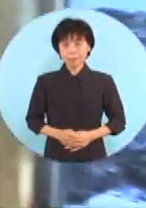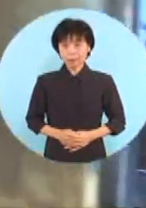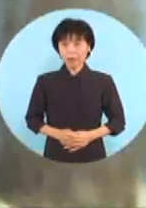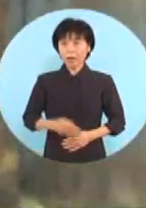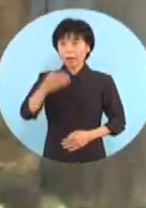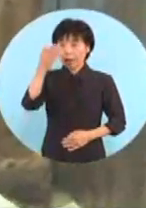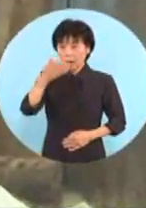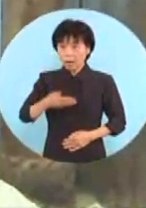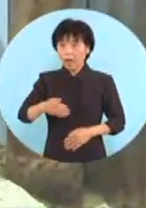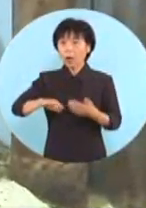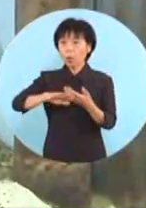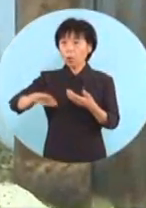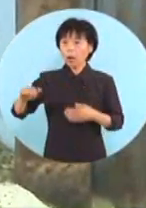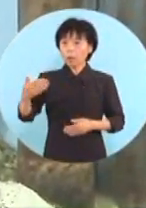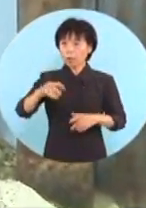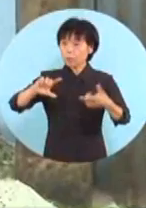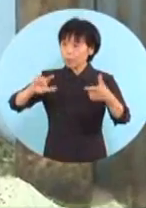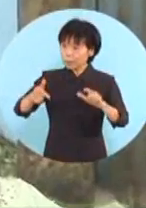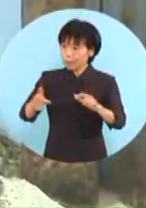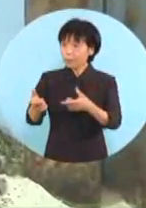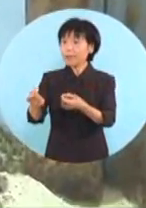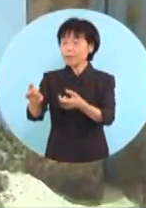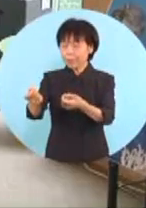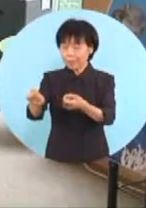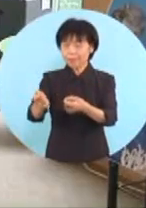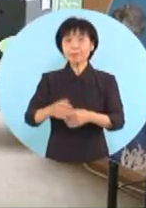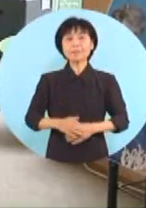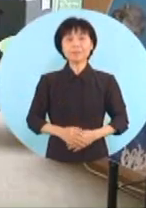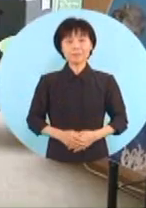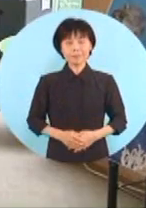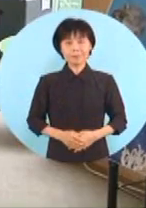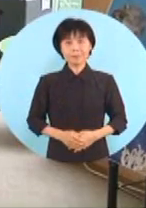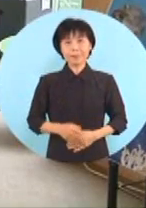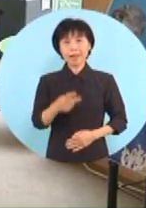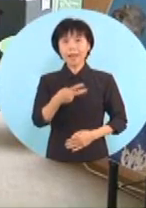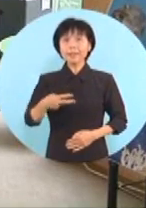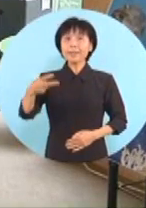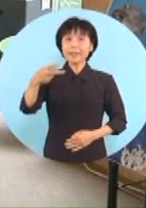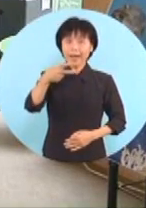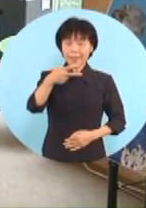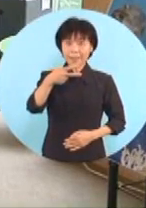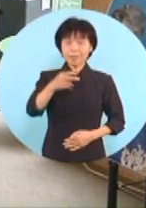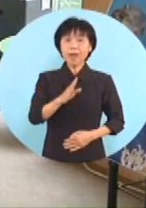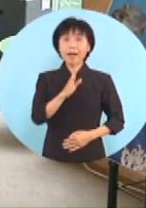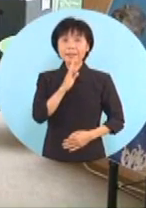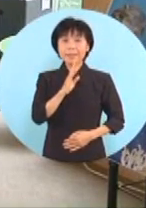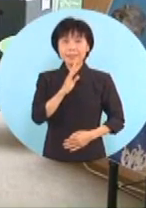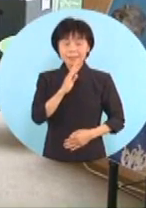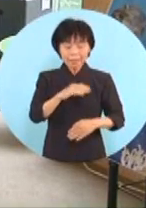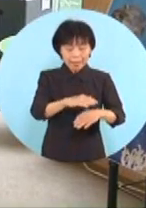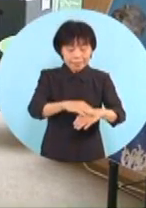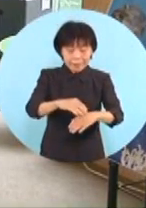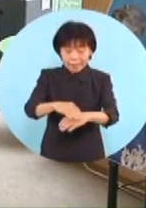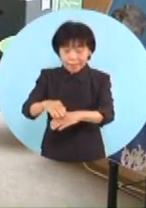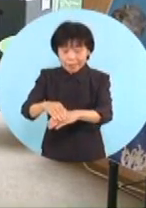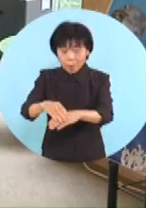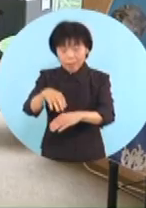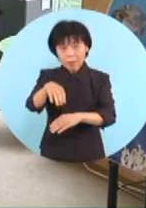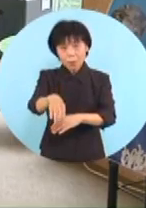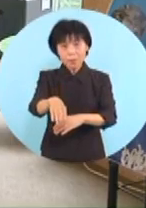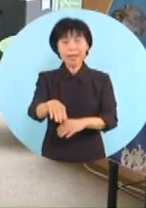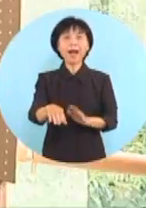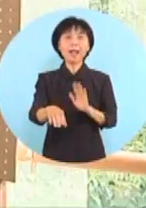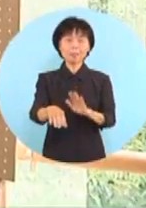他の魚にはできないことだったんですね。 そうですね。 2階には生き物に触れ合えるコーナーがあります